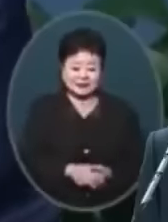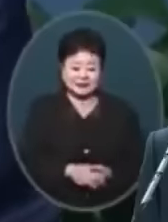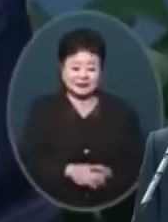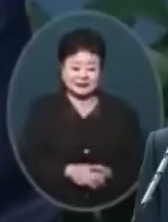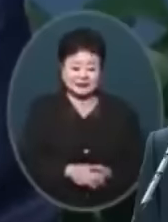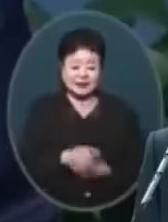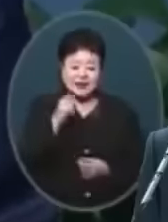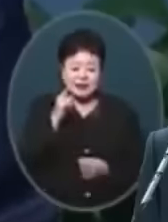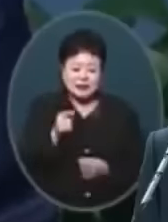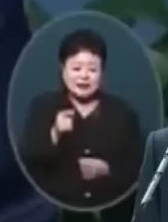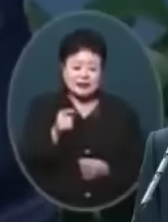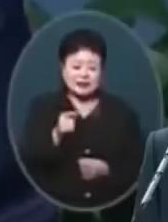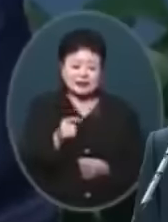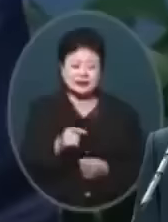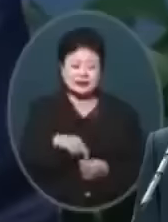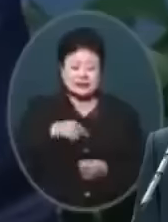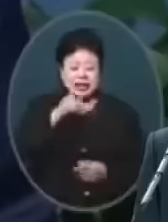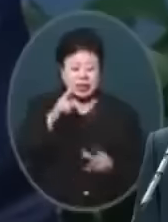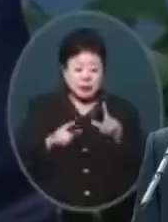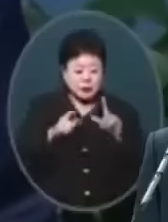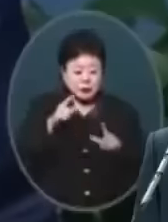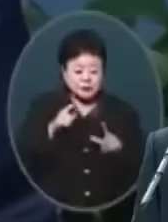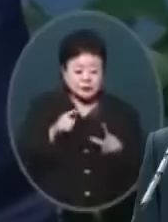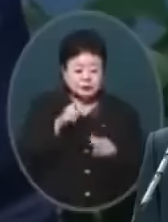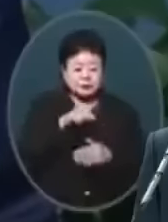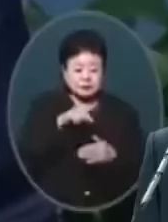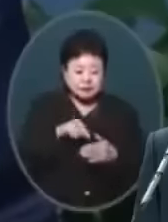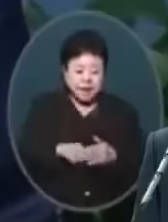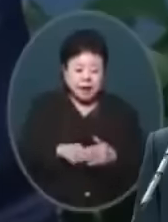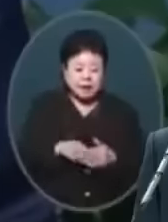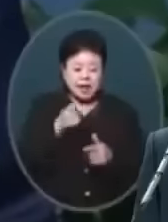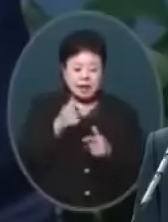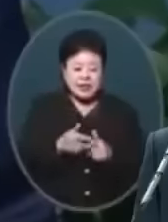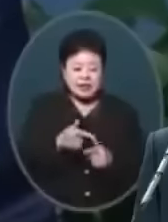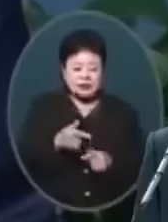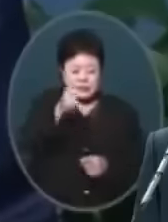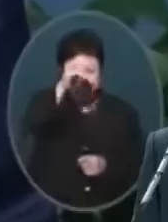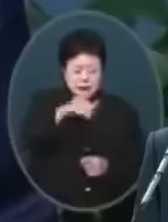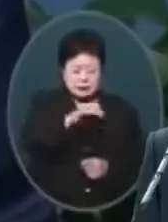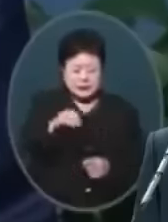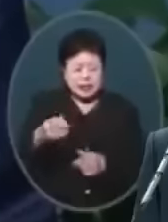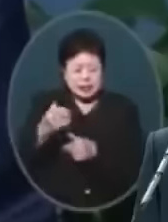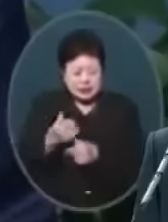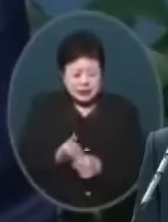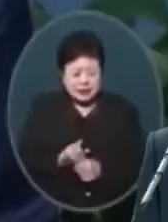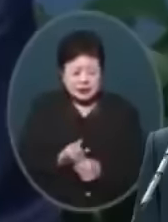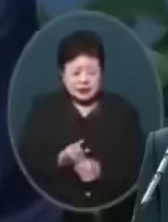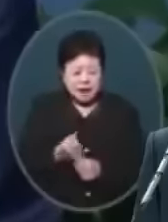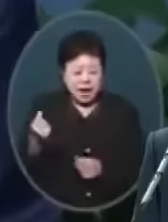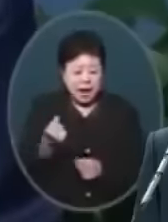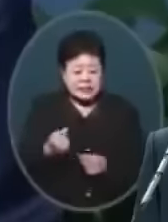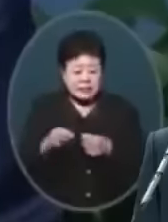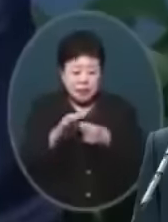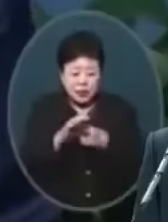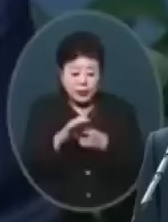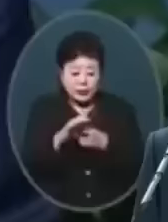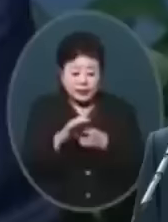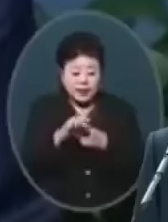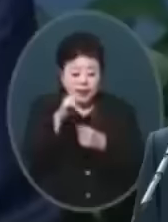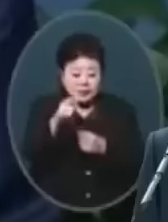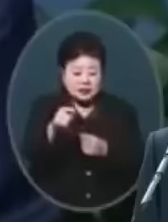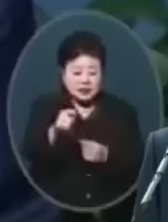이 자화상을 마음속에 예수 그리스도의 십자가를 의지해서 가지면